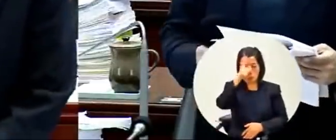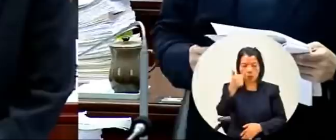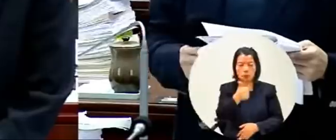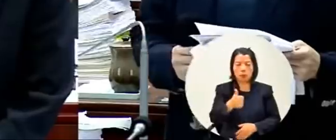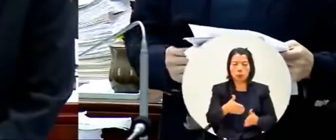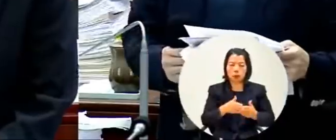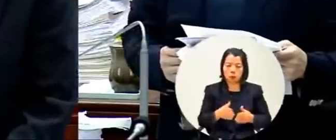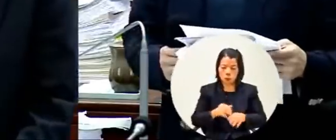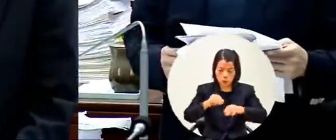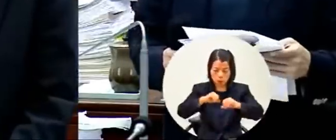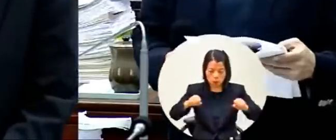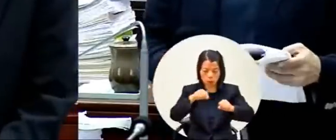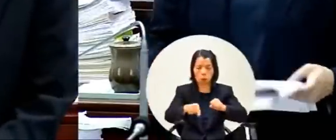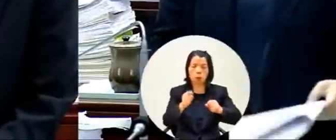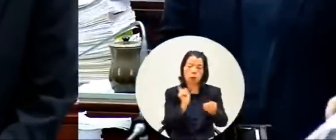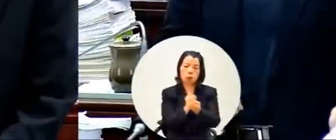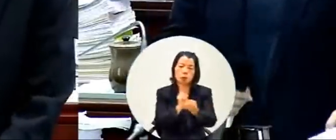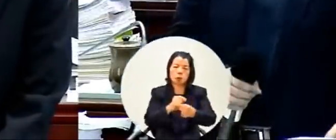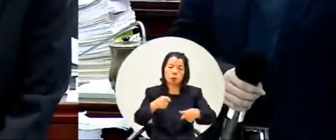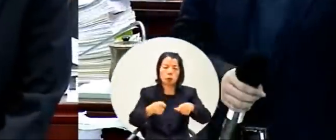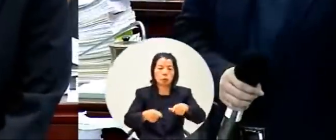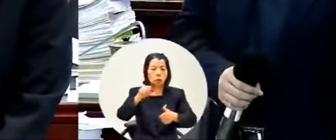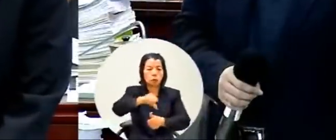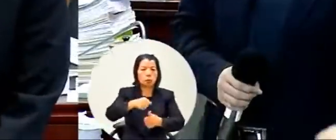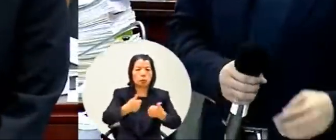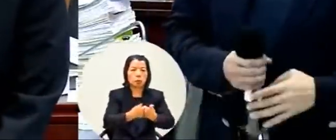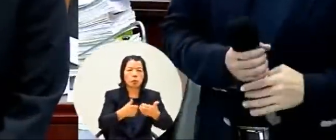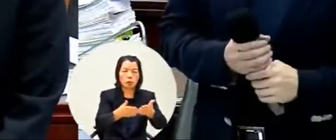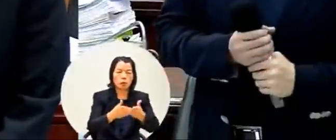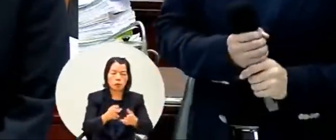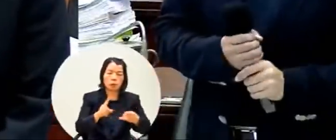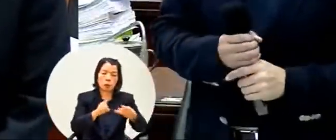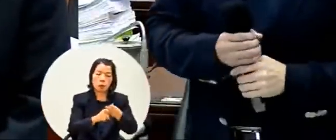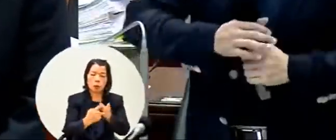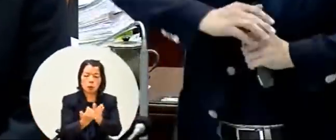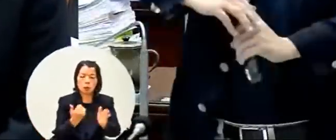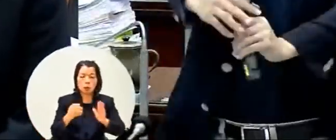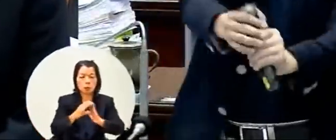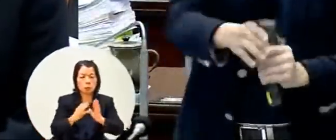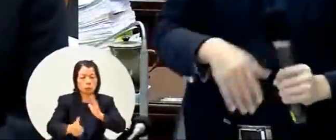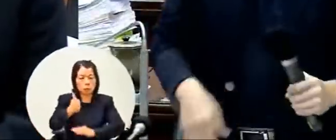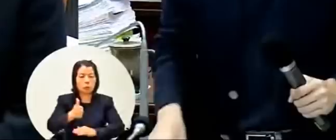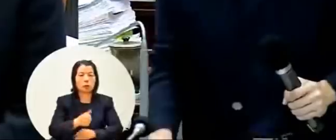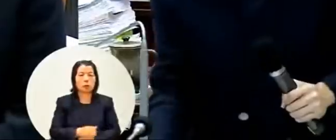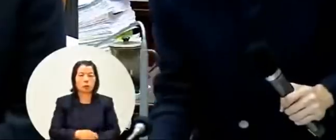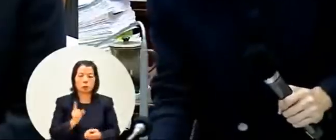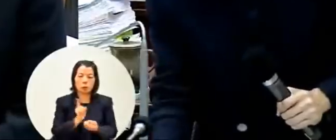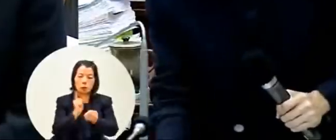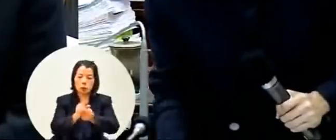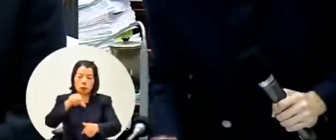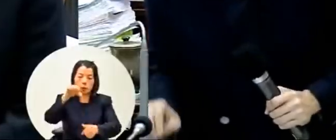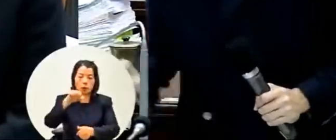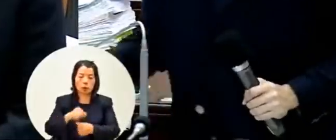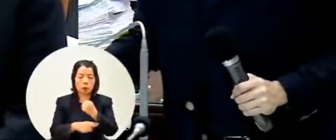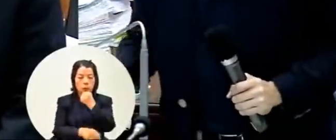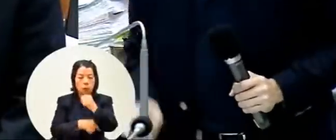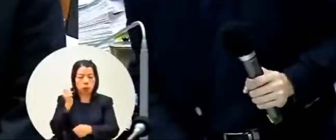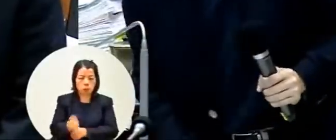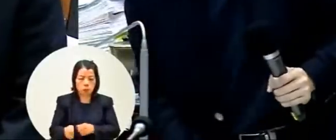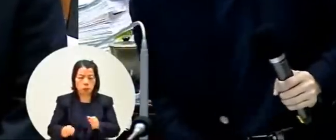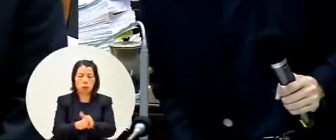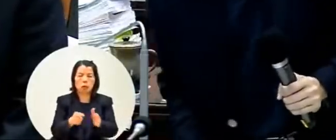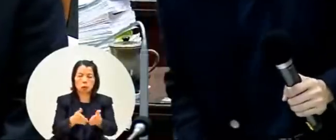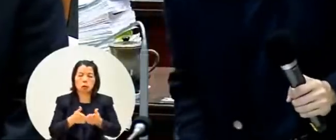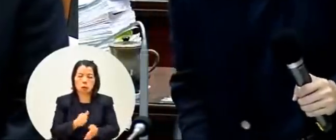据我看工程会对于王端忍前局长的这个裁决，他是用申诫，也